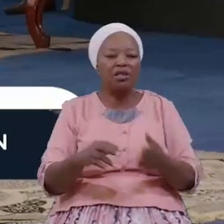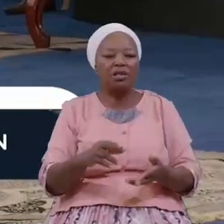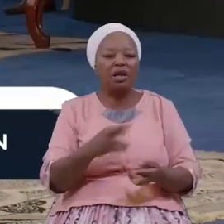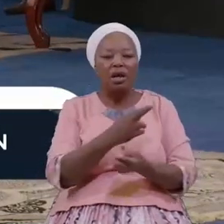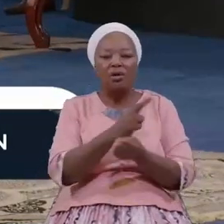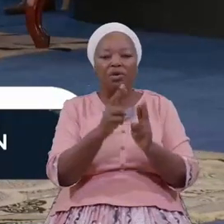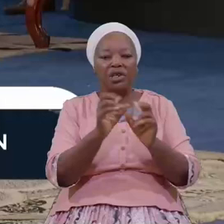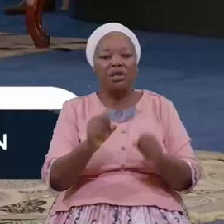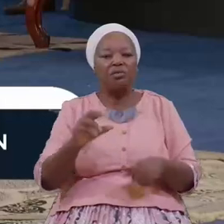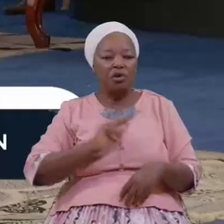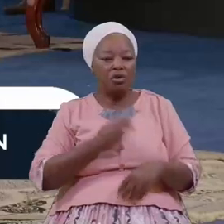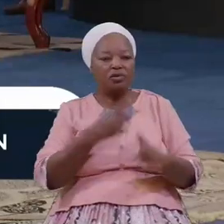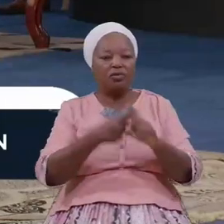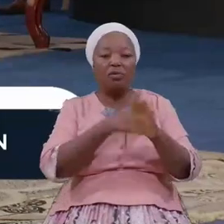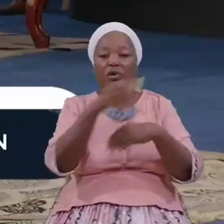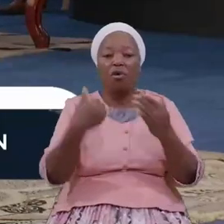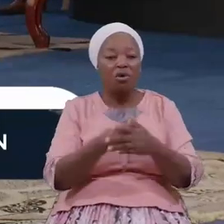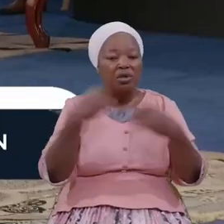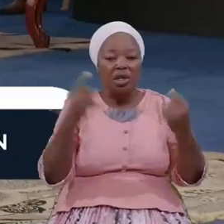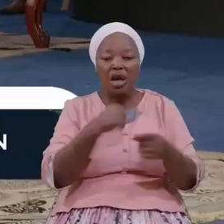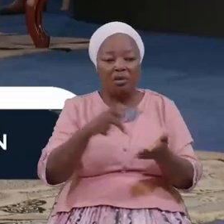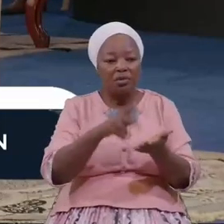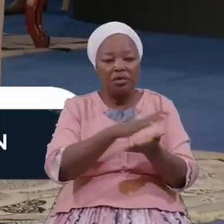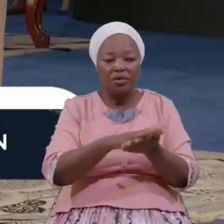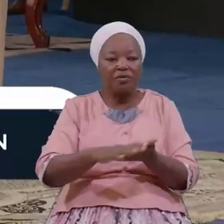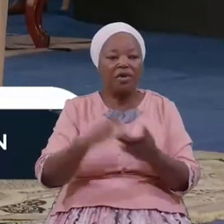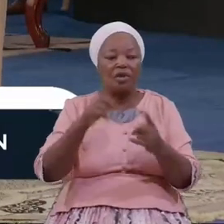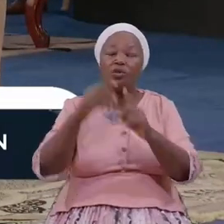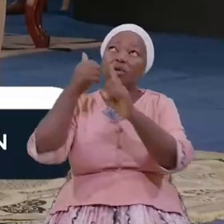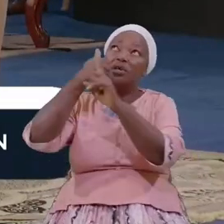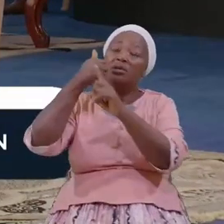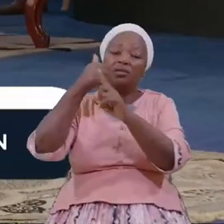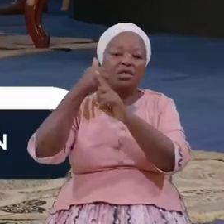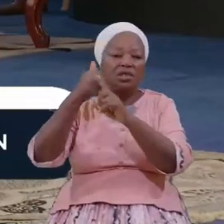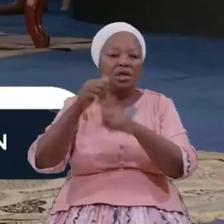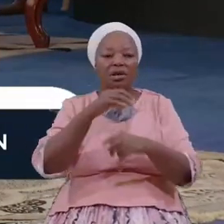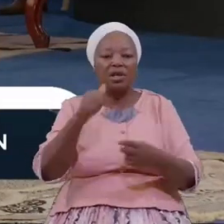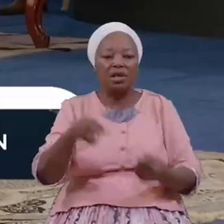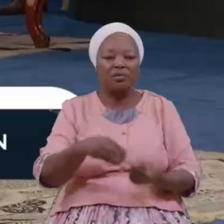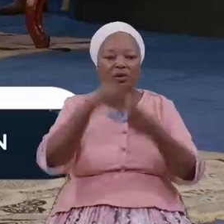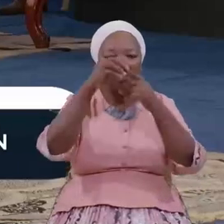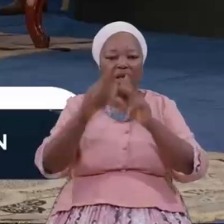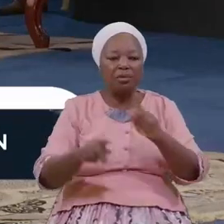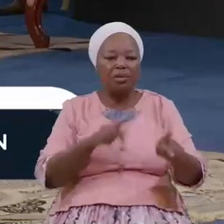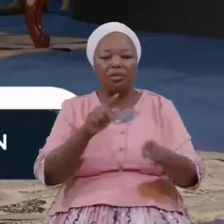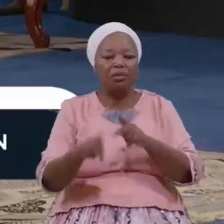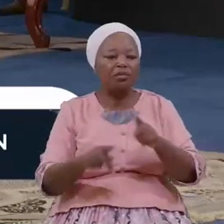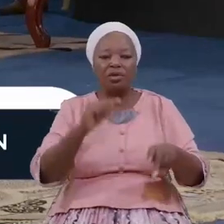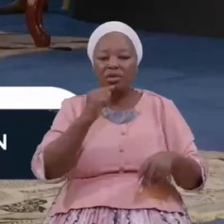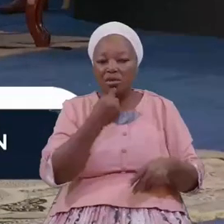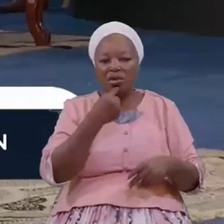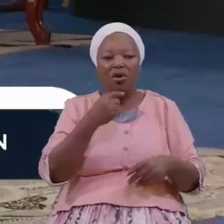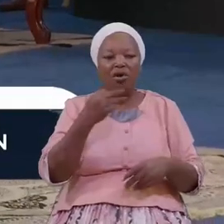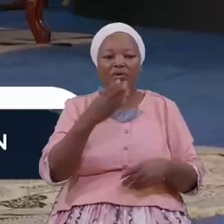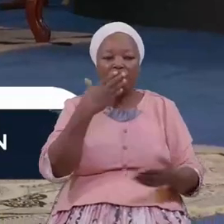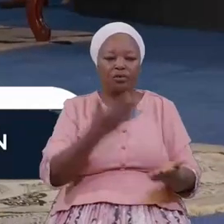racheter de toute iniquité et de se faire un peuple qui lui appartienne, purifié par lui et zélé pour